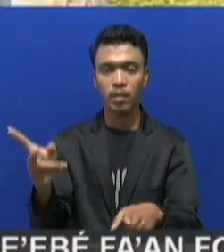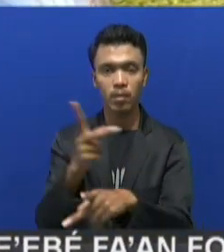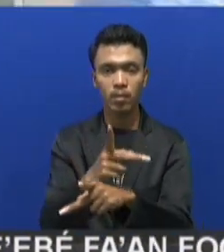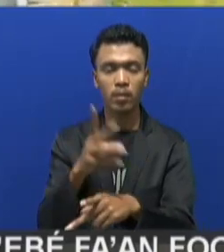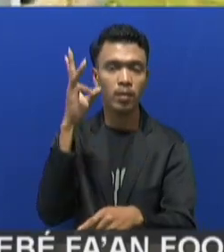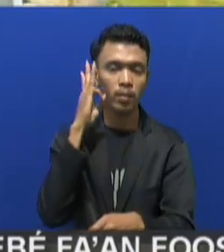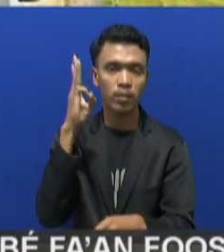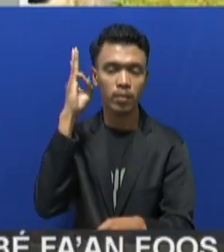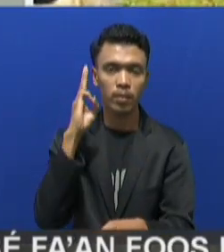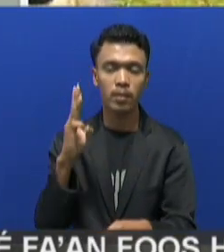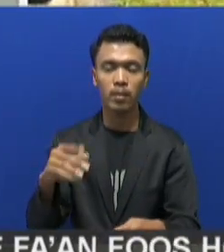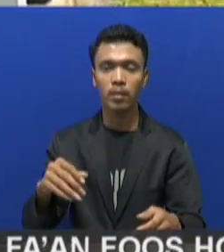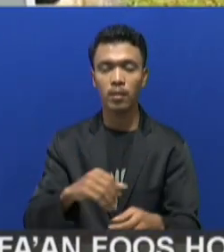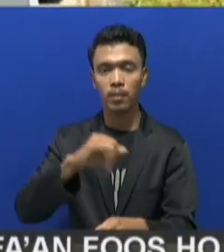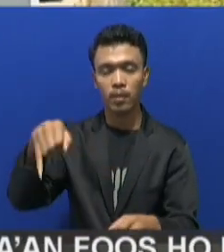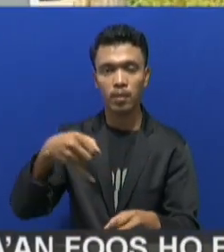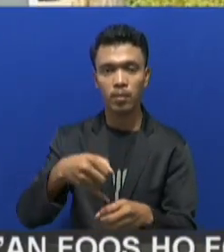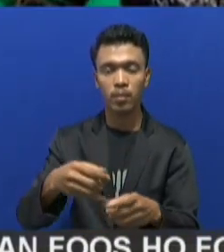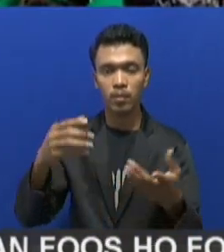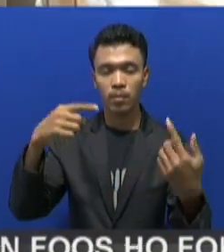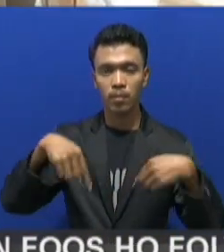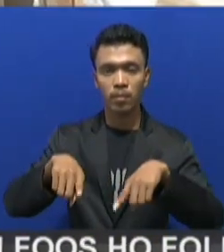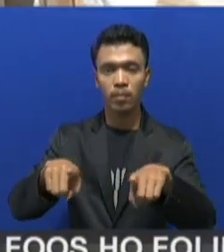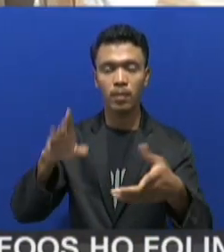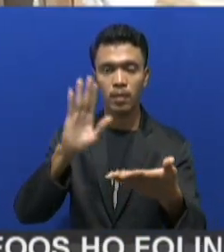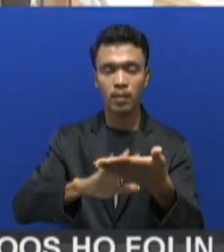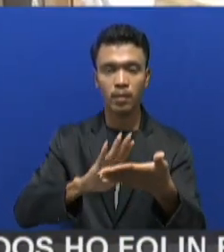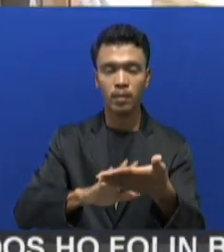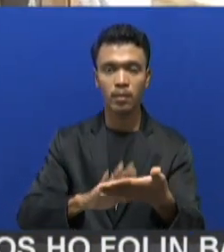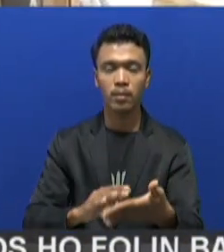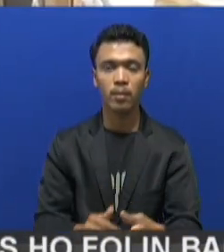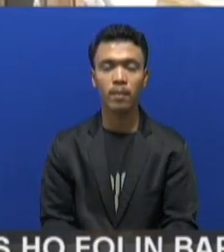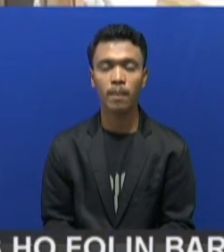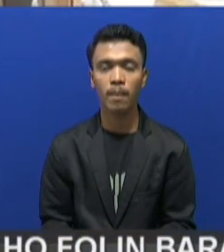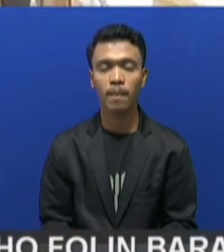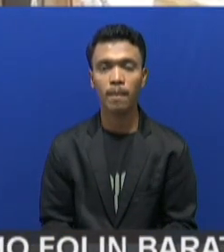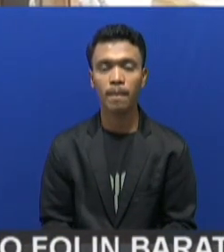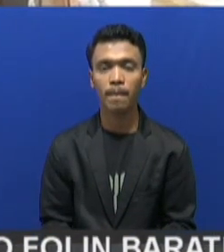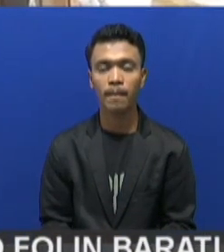no nikotina konsentra bai studu. Ini hal boleh beke foi nara fatu lune.